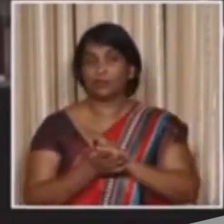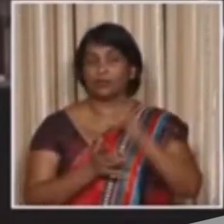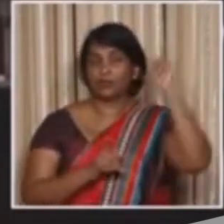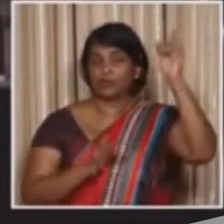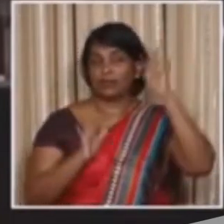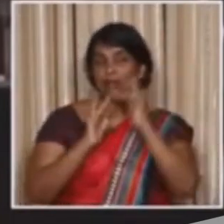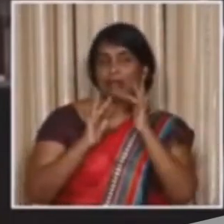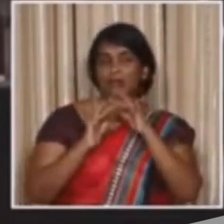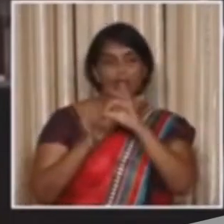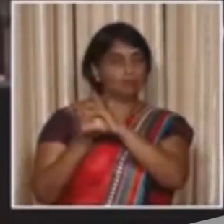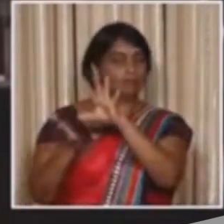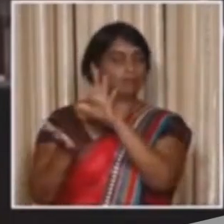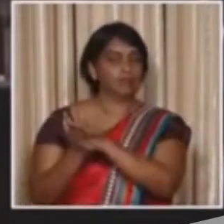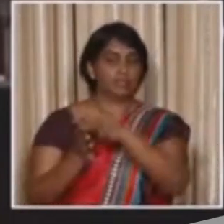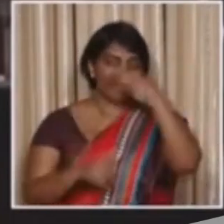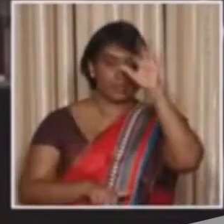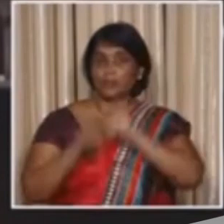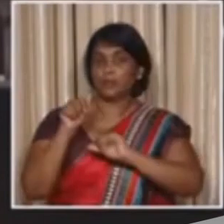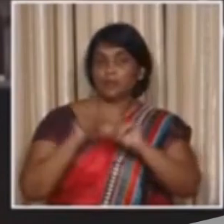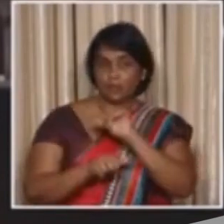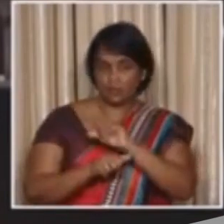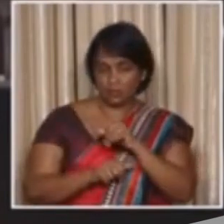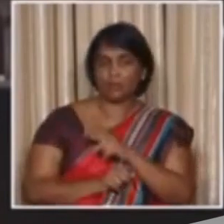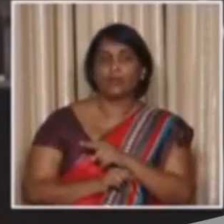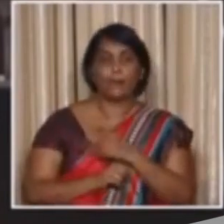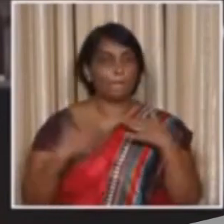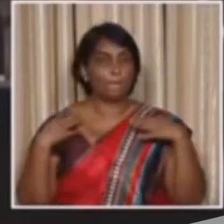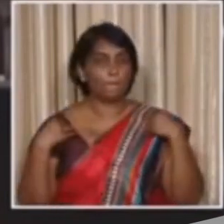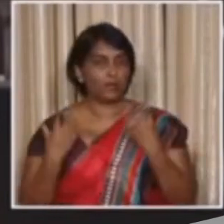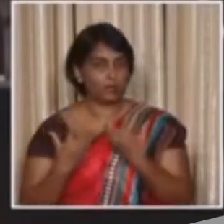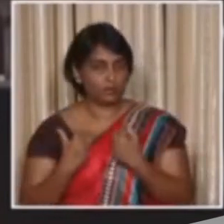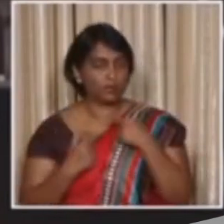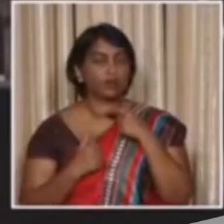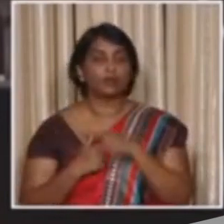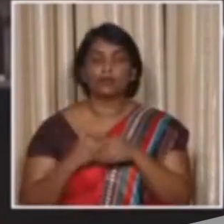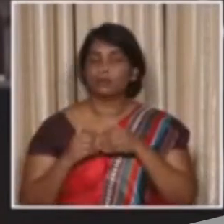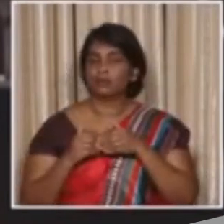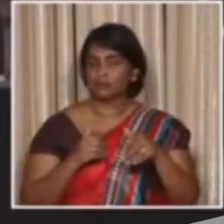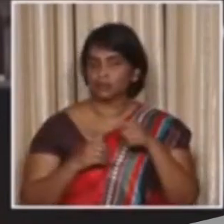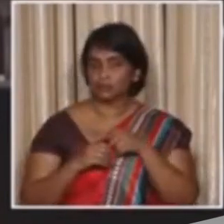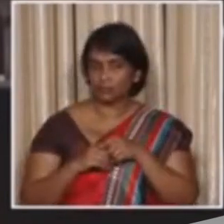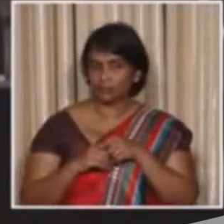එකෙන් බුක් කරනවා මේ ආයුර්වේද ඒ පහසුකම් ලබා ගන්න මේ වෙනකොට